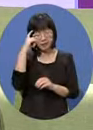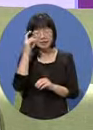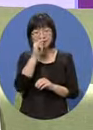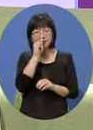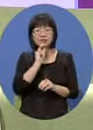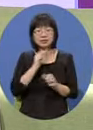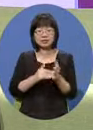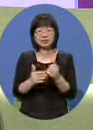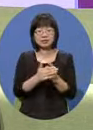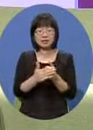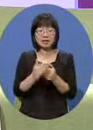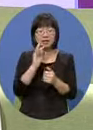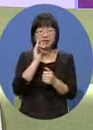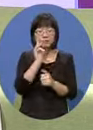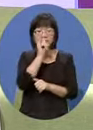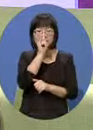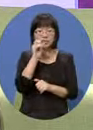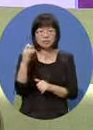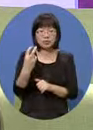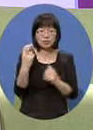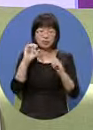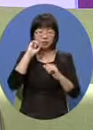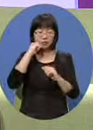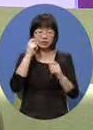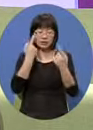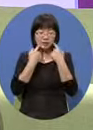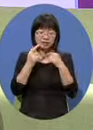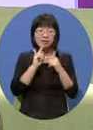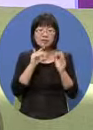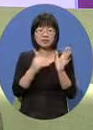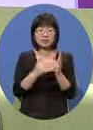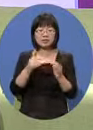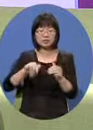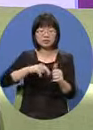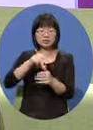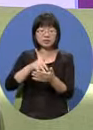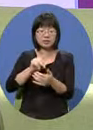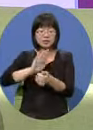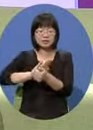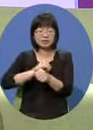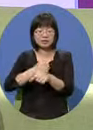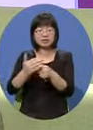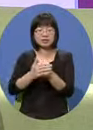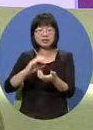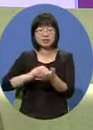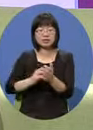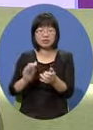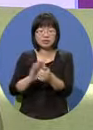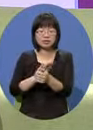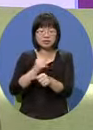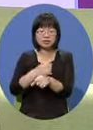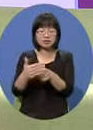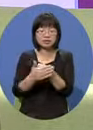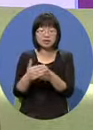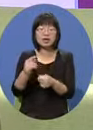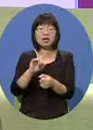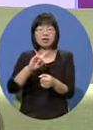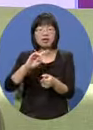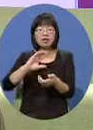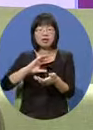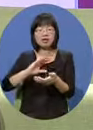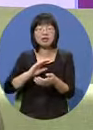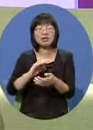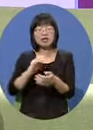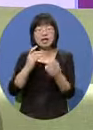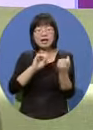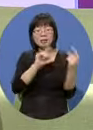때문에 굉장히 심각하고 그 어려운 상처이긴 하지만 주변의 지원에 의해서 적절한 서비스의 도움에 의해서 얼마든지 회복될 수